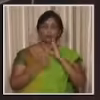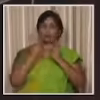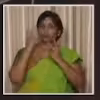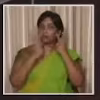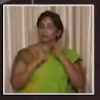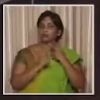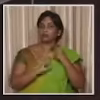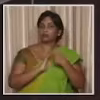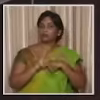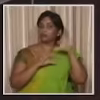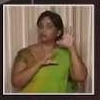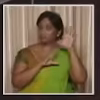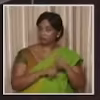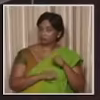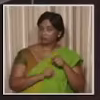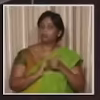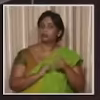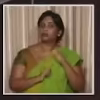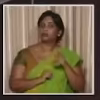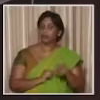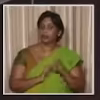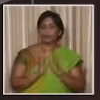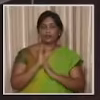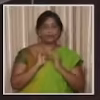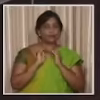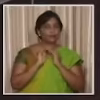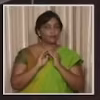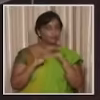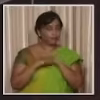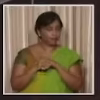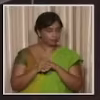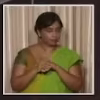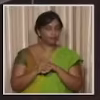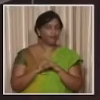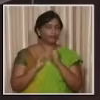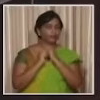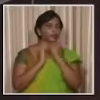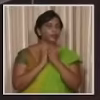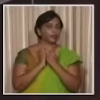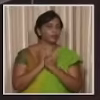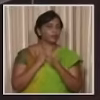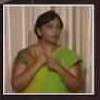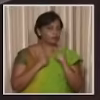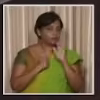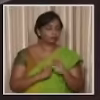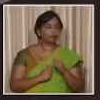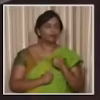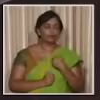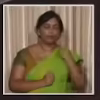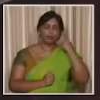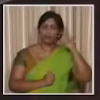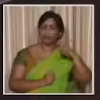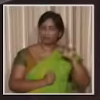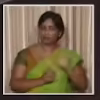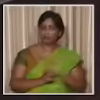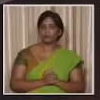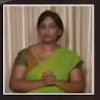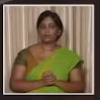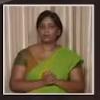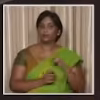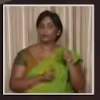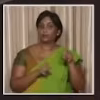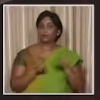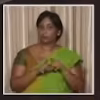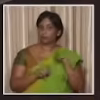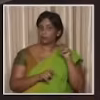සංචාරකයන් ශ්‍රී ලංකාවට ගෙන්නා ගැනීම සඳහා මේ අමාත්‍යාංශය හරහා වැඩසටහනක් සකස් කරයි කියලා අපි විශ්වාස කරනවා ඒ